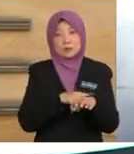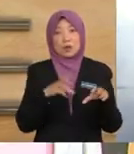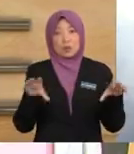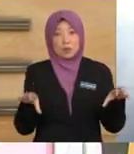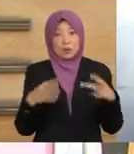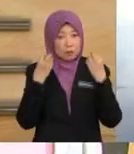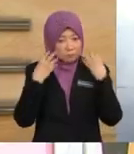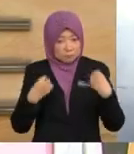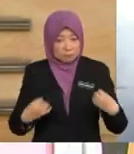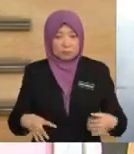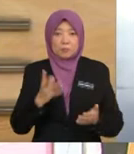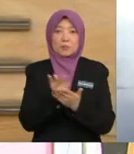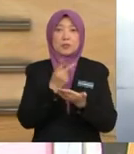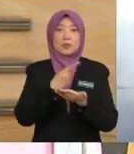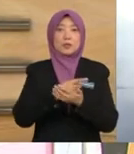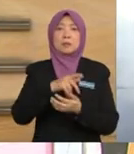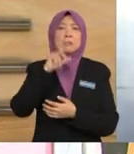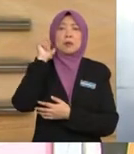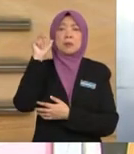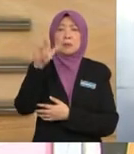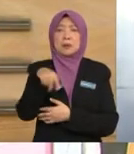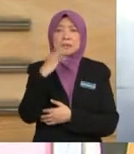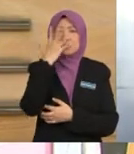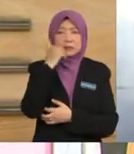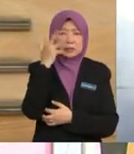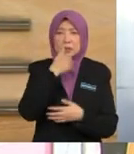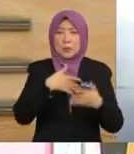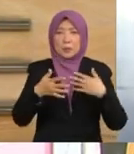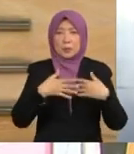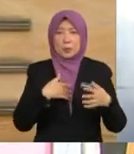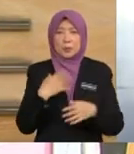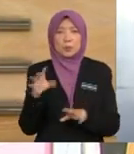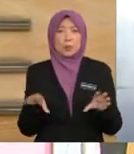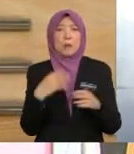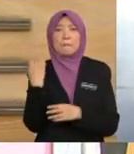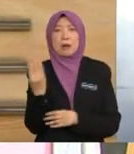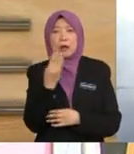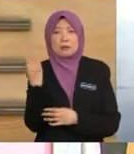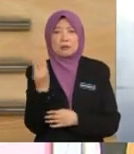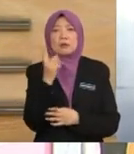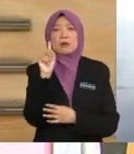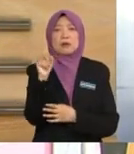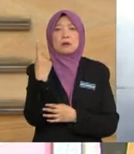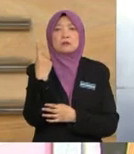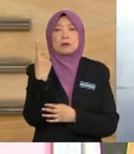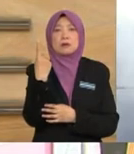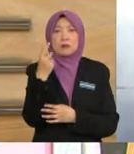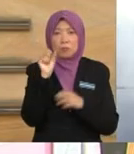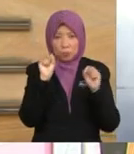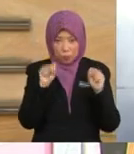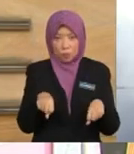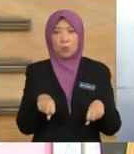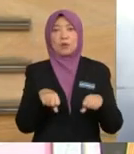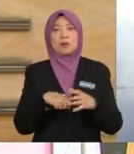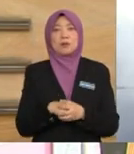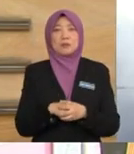kek. Yang ni kan, Rina, tak payah lawa-lawa, Rina. Tak perlu ya. Tengok cikgu buat. Biar dia nampak lopong-lopong pun tak apa. Lepas ni baru kita cantikkan dia.